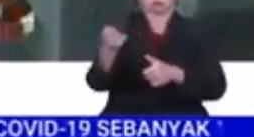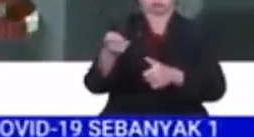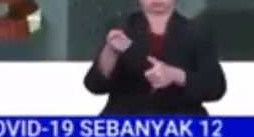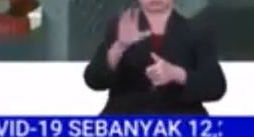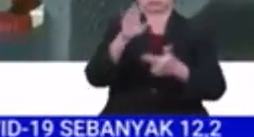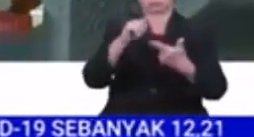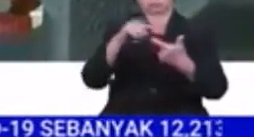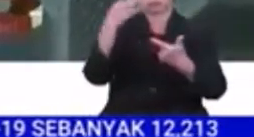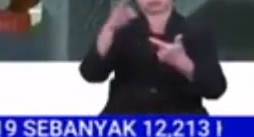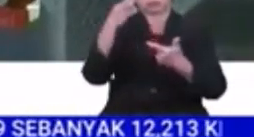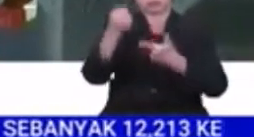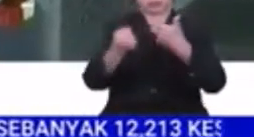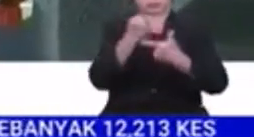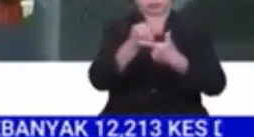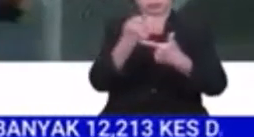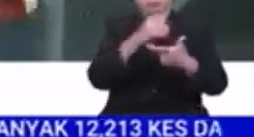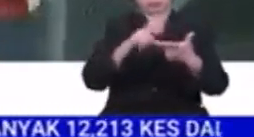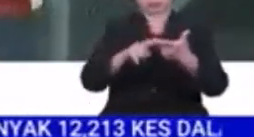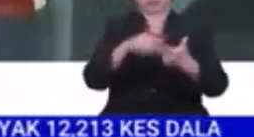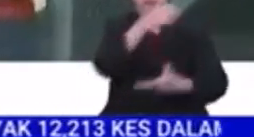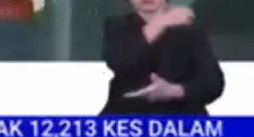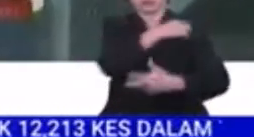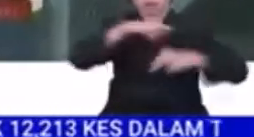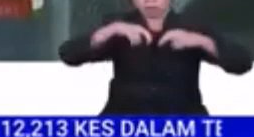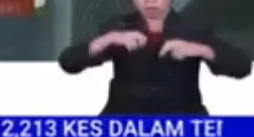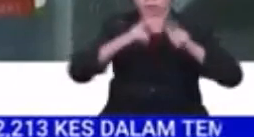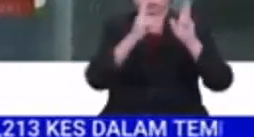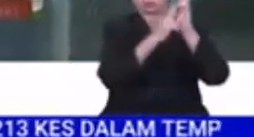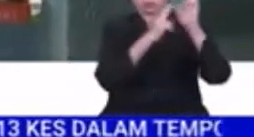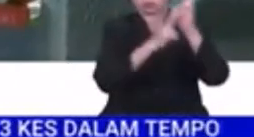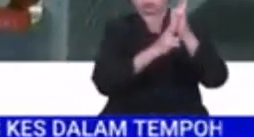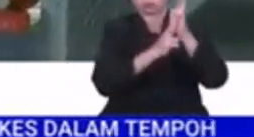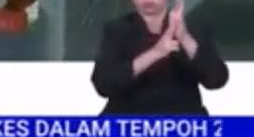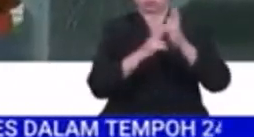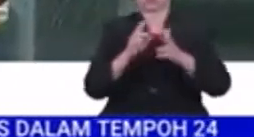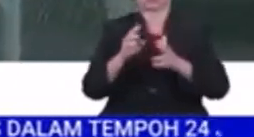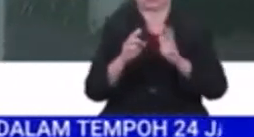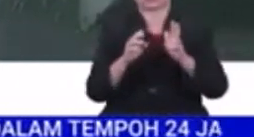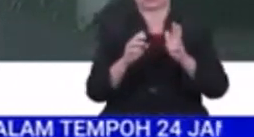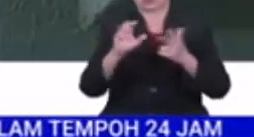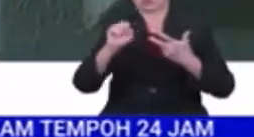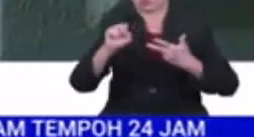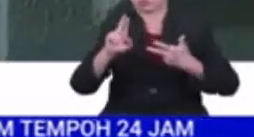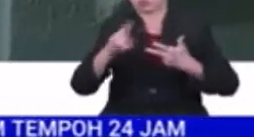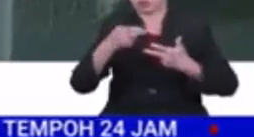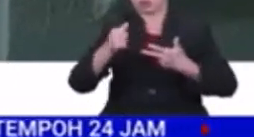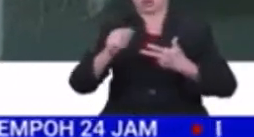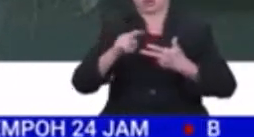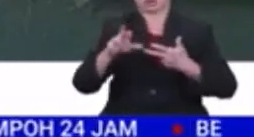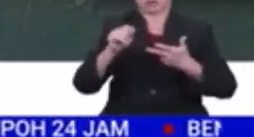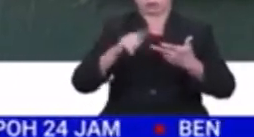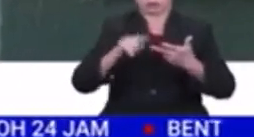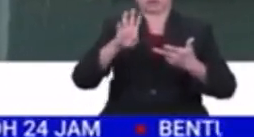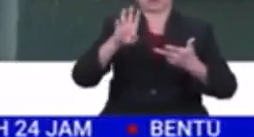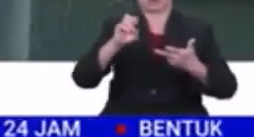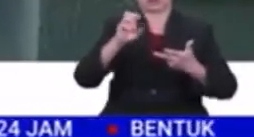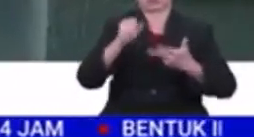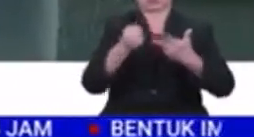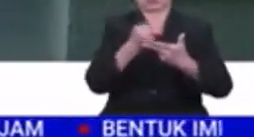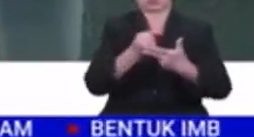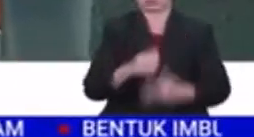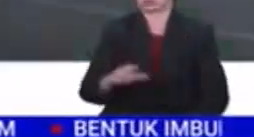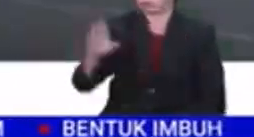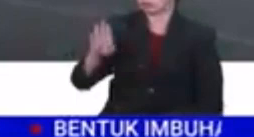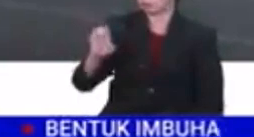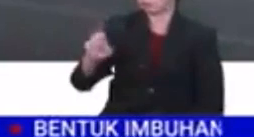Mahmud 19 tahun dan pegawai penyelidik undang-undang di Sebuah firma gua main Subhana zaman 40 tahun bila dibawa